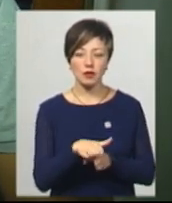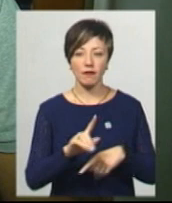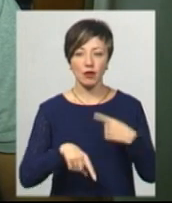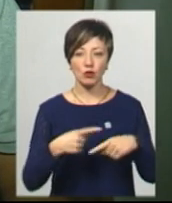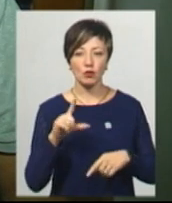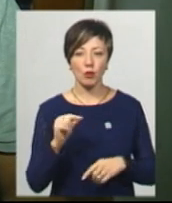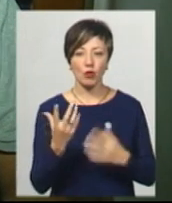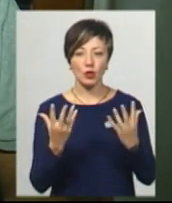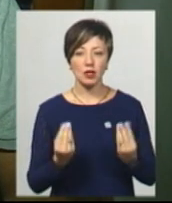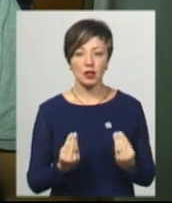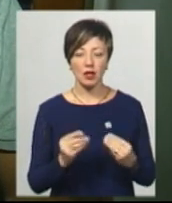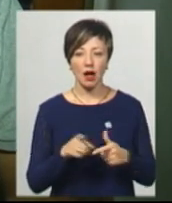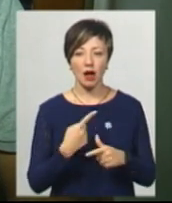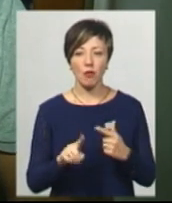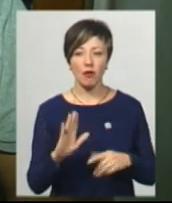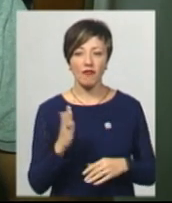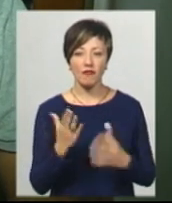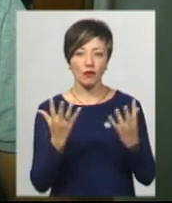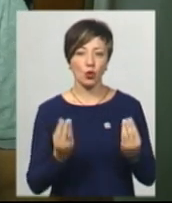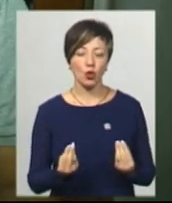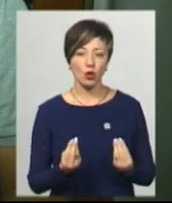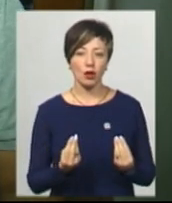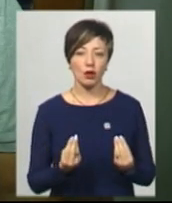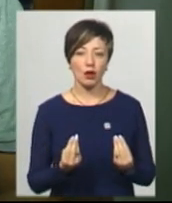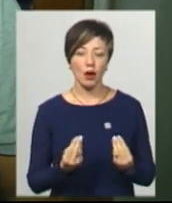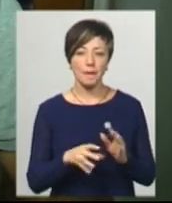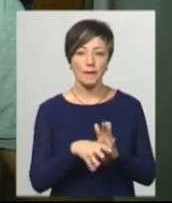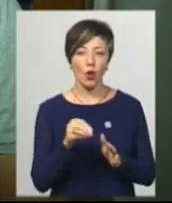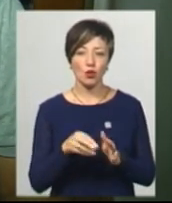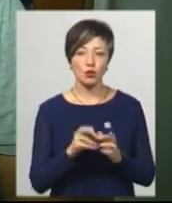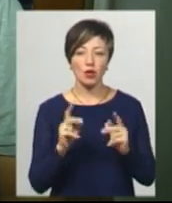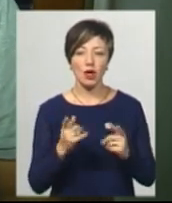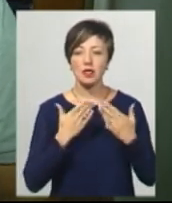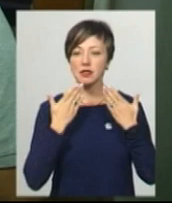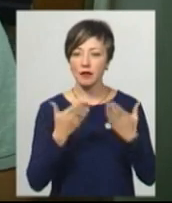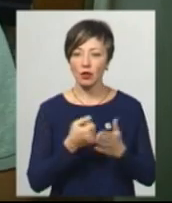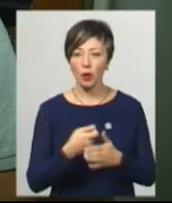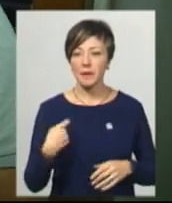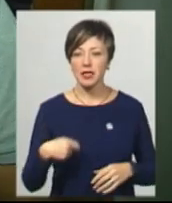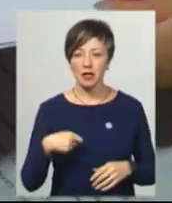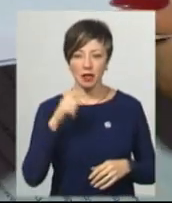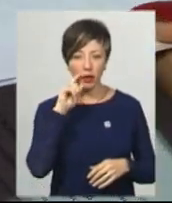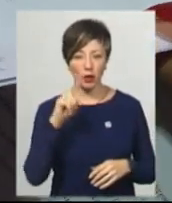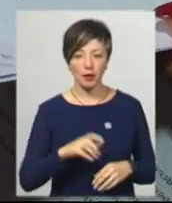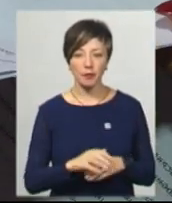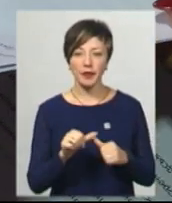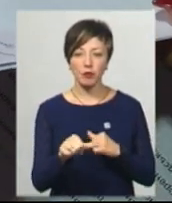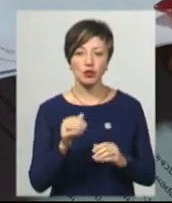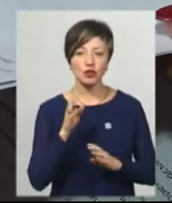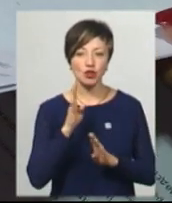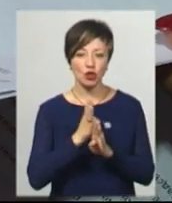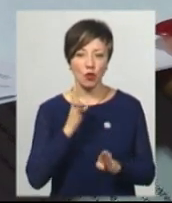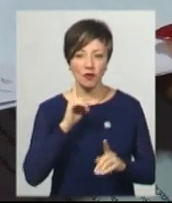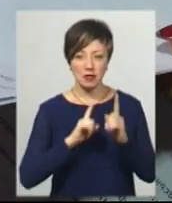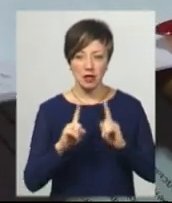наступний понеділок або вівторок, проголосує як звернення до президента України. На позачерговій сесії